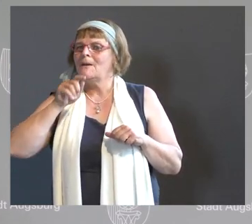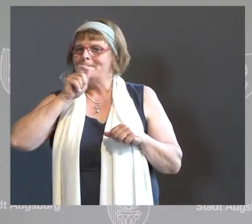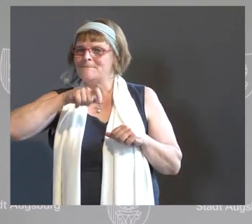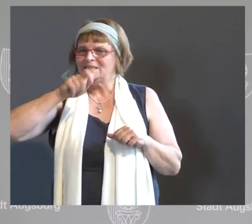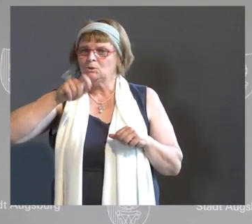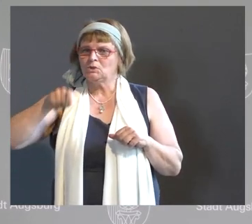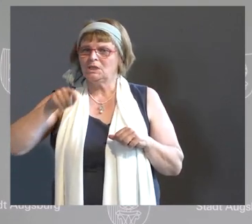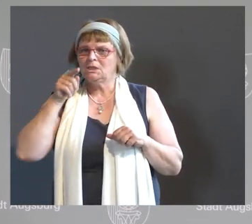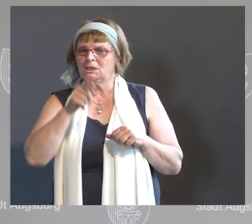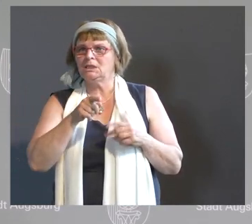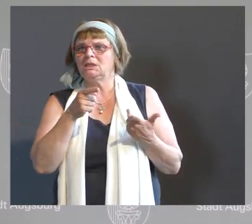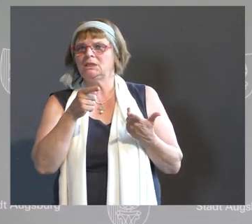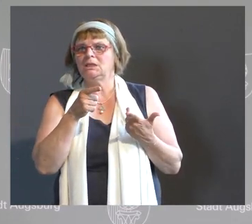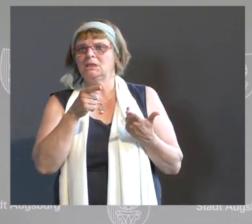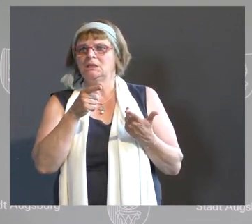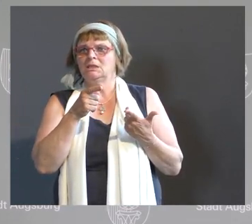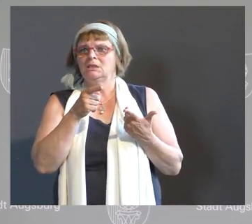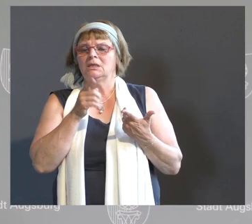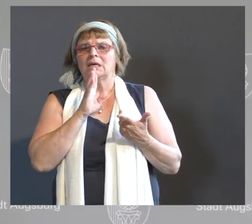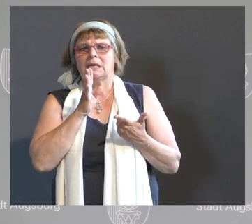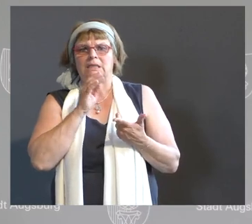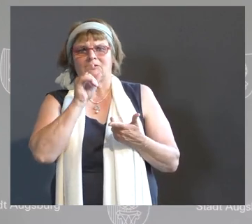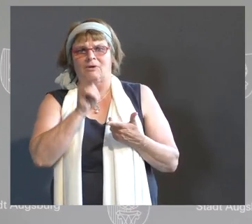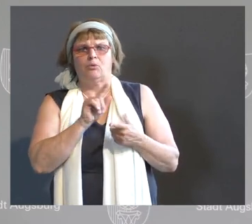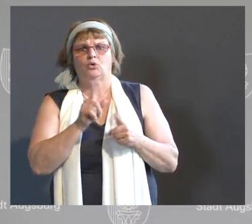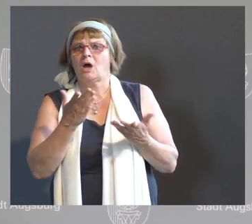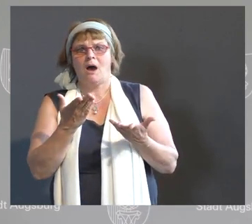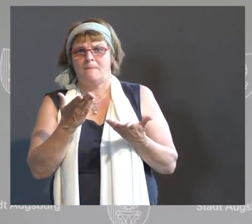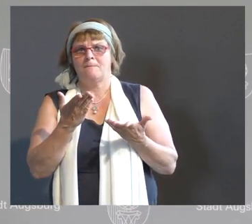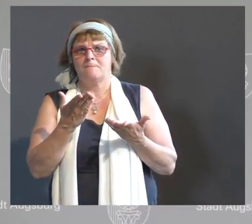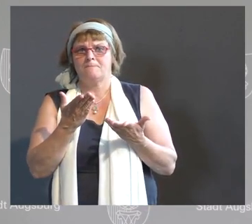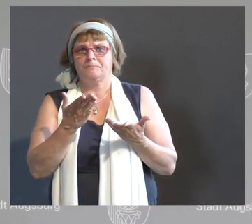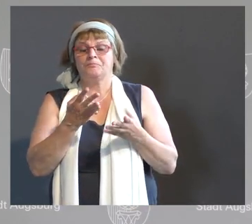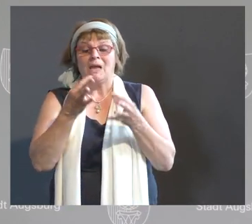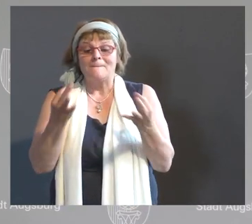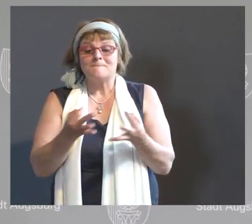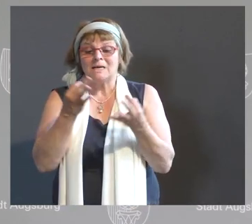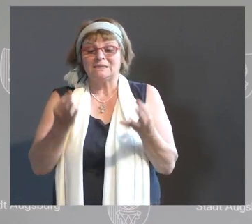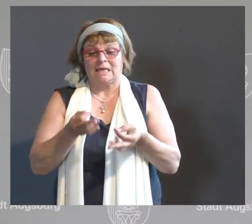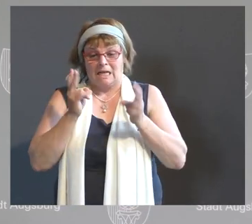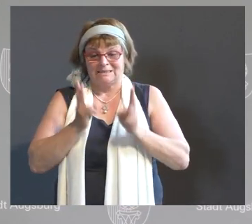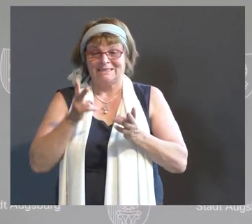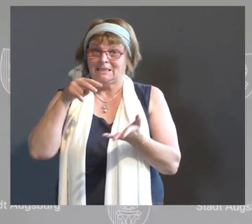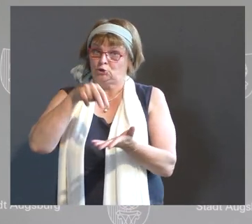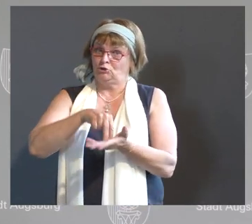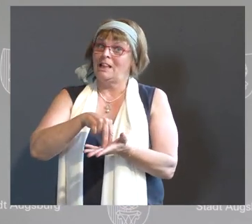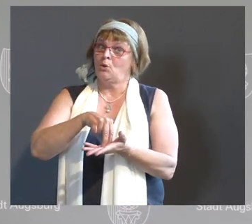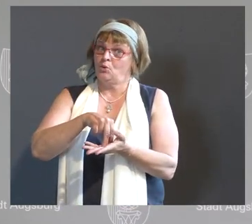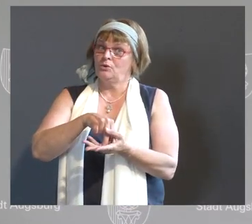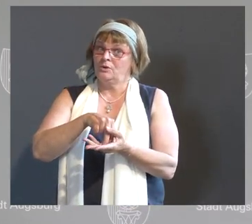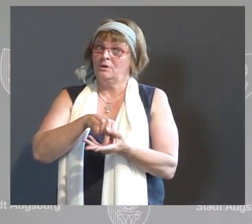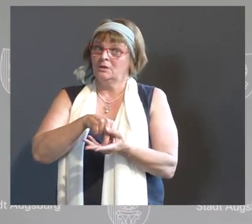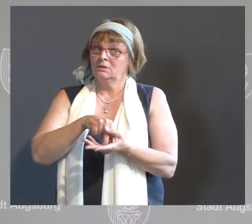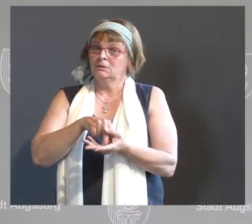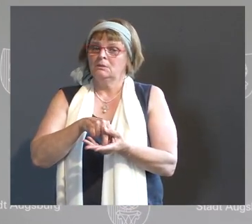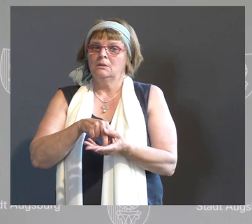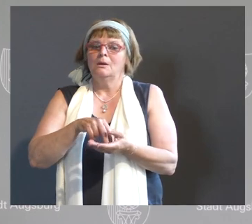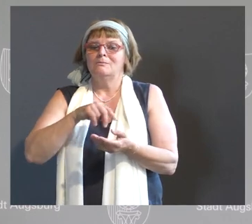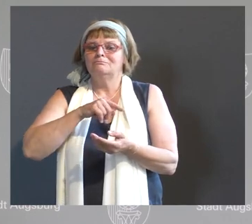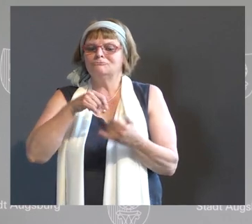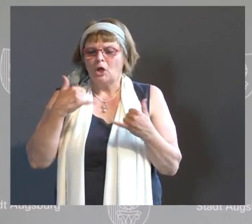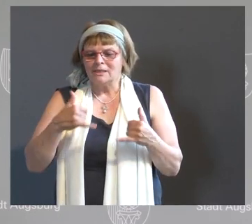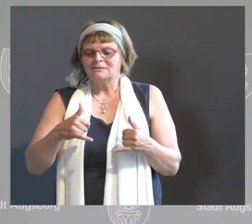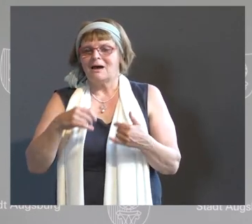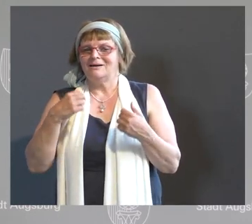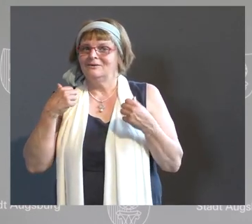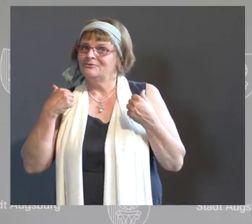haben. Aber die Sichtung des Materials wird uns durchaus behilflich sein, dann unmittelbar am Donnerstag,